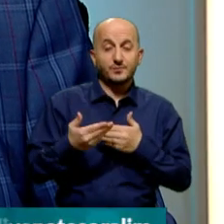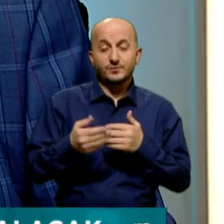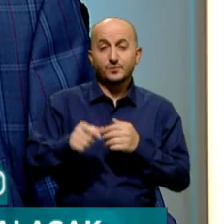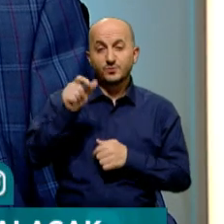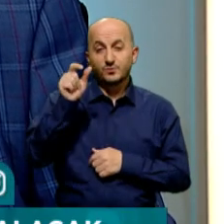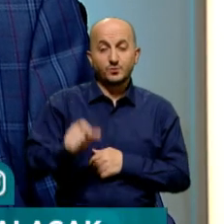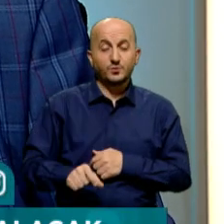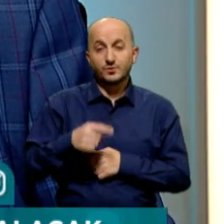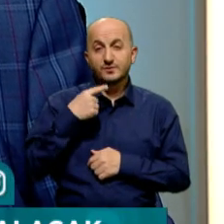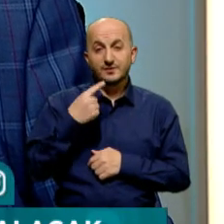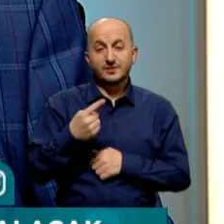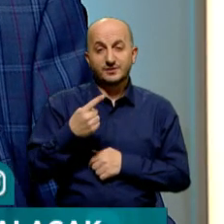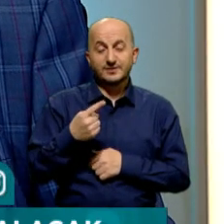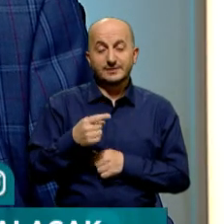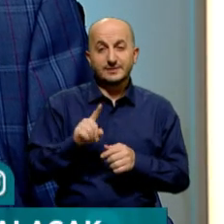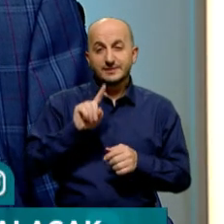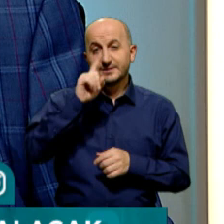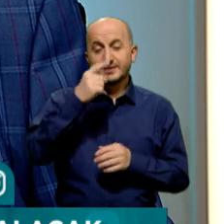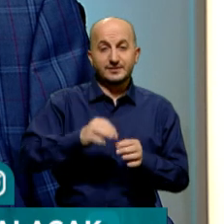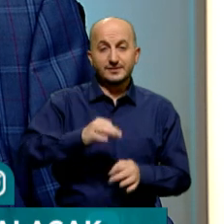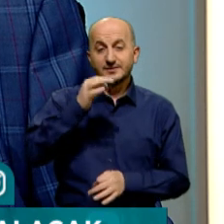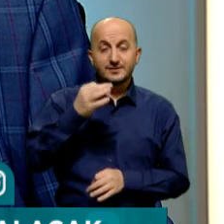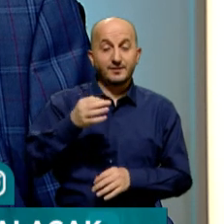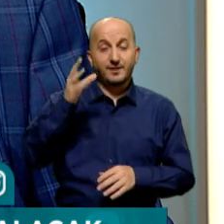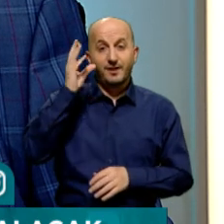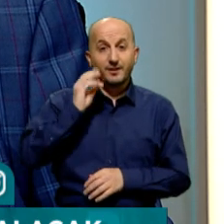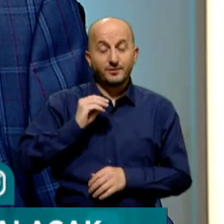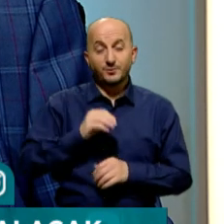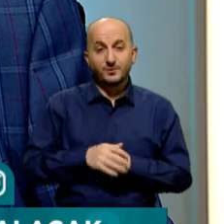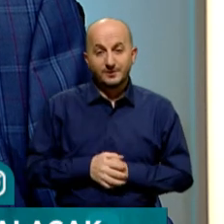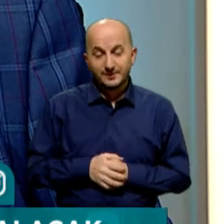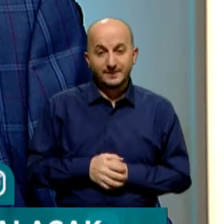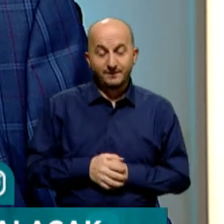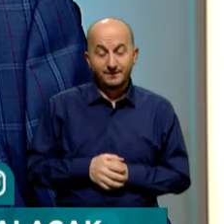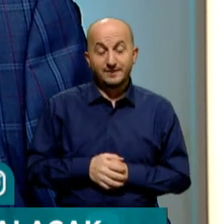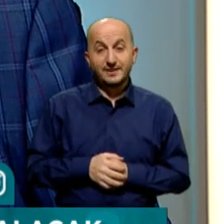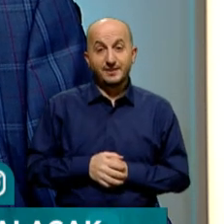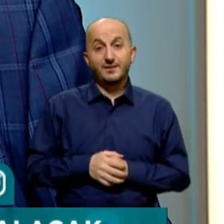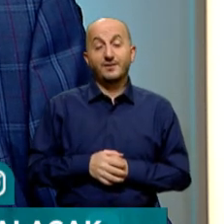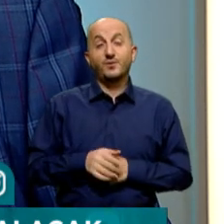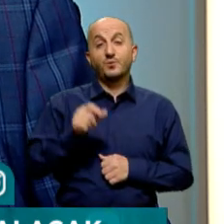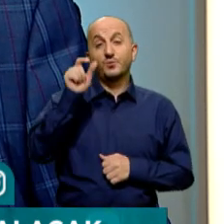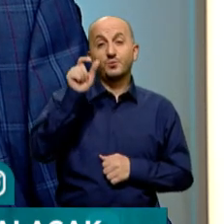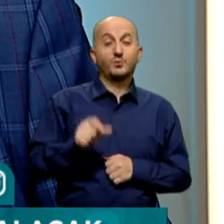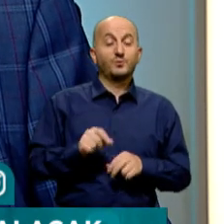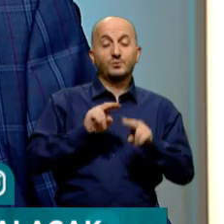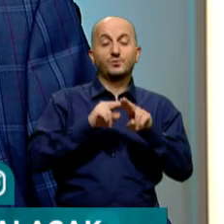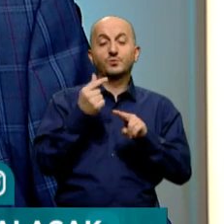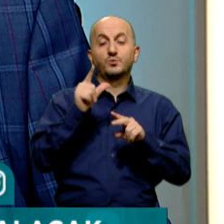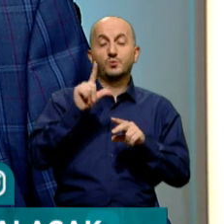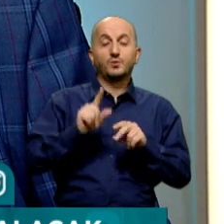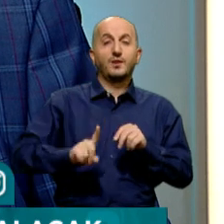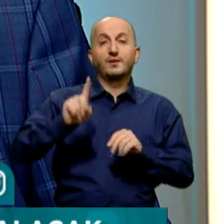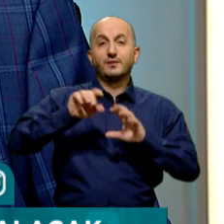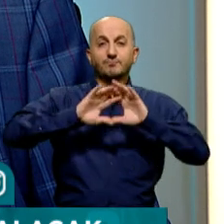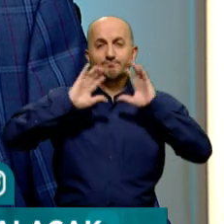deyince sadece insan anlıyorlar. Ha, bir de o boyutu var, doğru. Hayır, kul Allah'ın